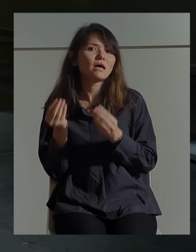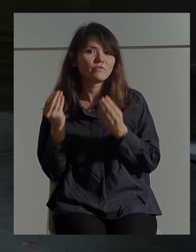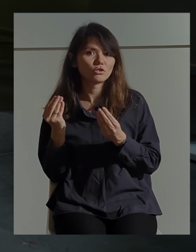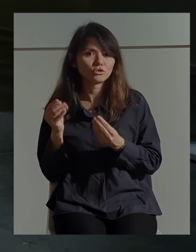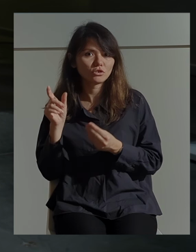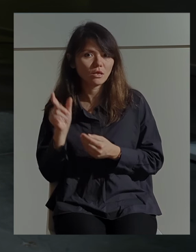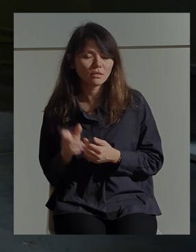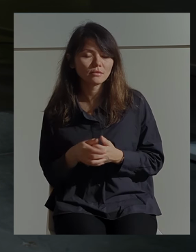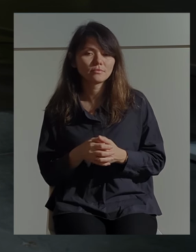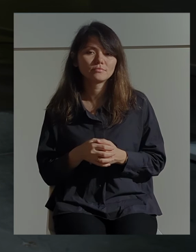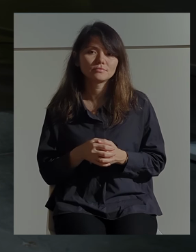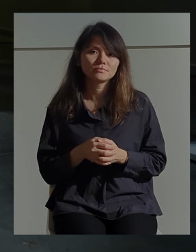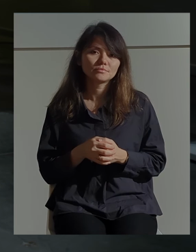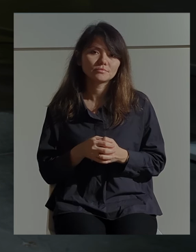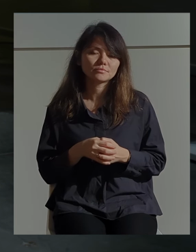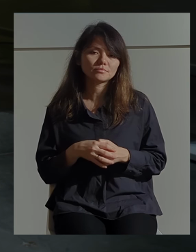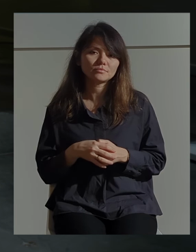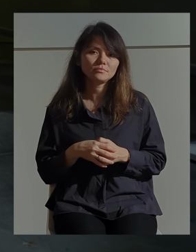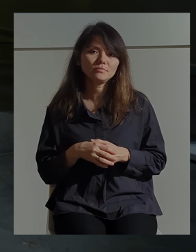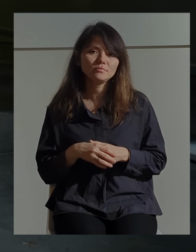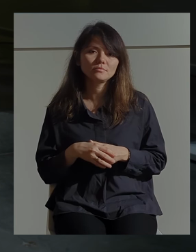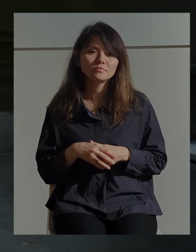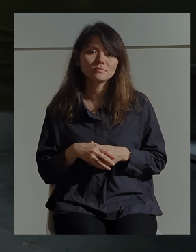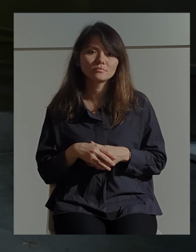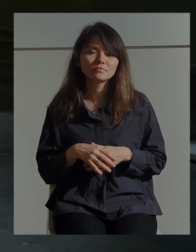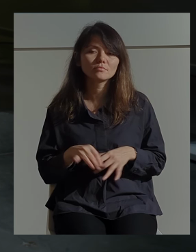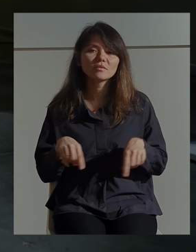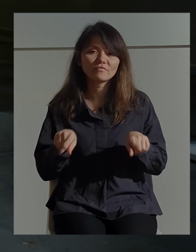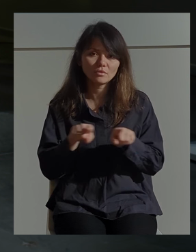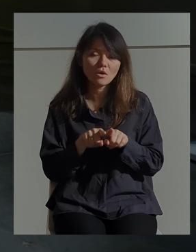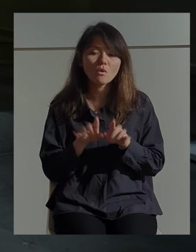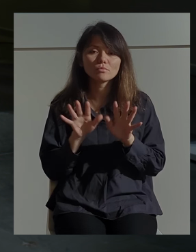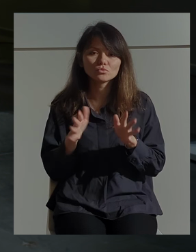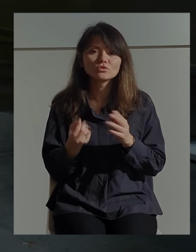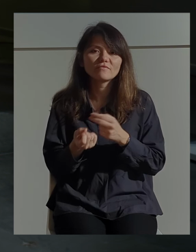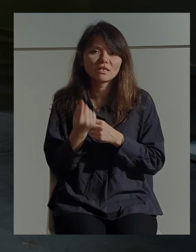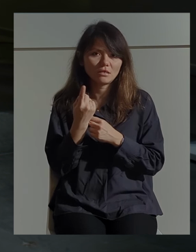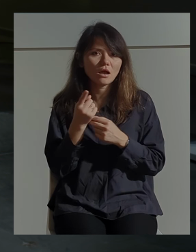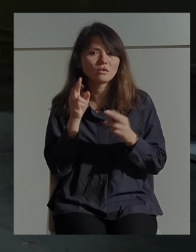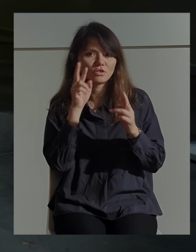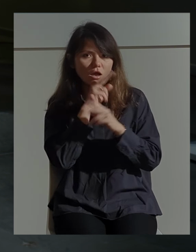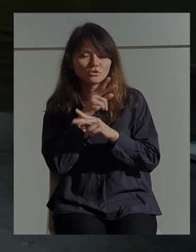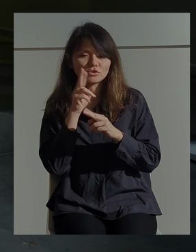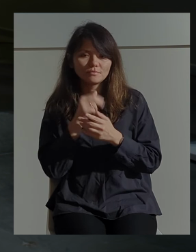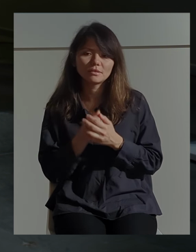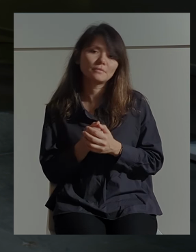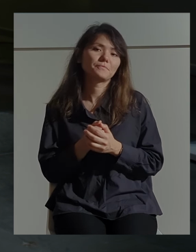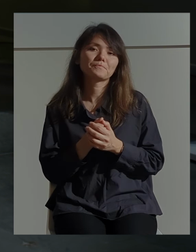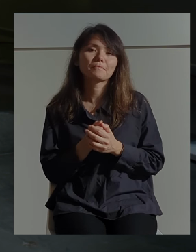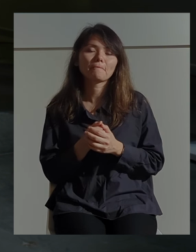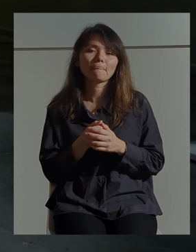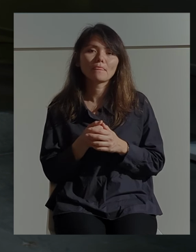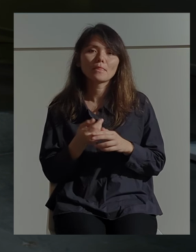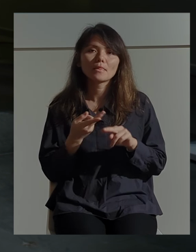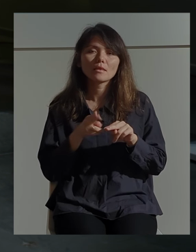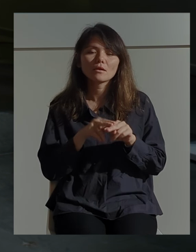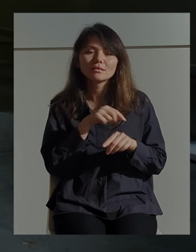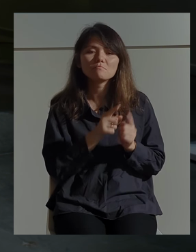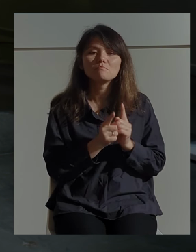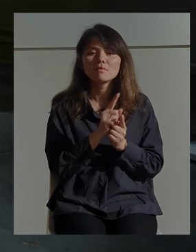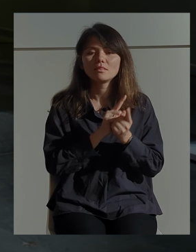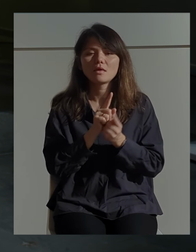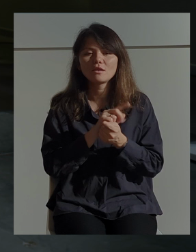аперо в таком случае конечно могут возникать ошибки и соответственно эффект нереальности и новизны в